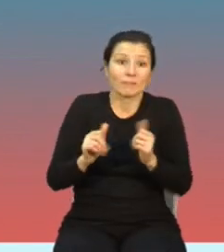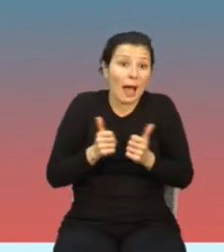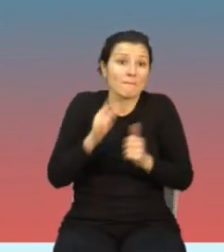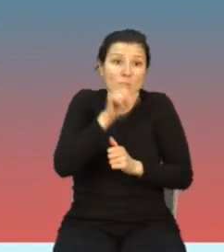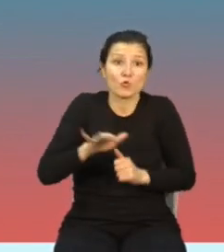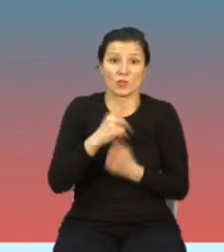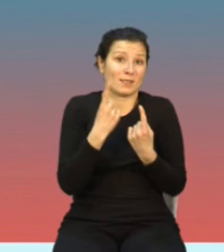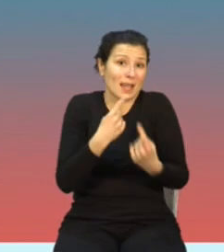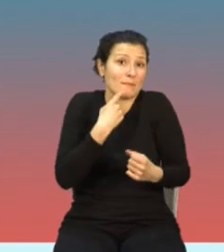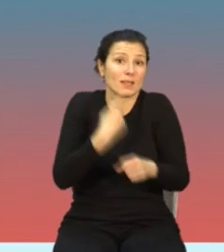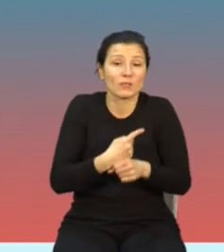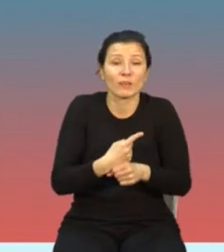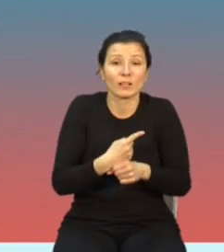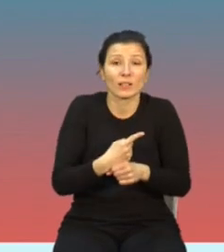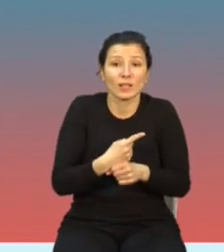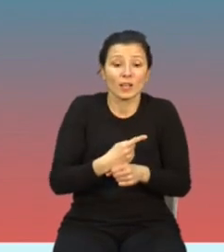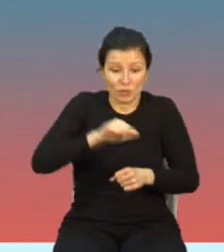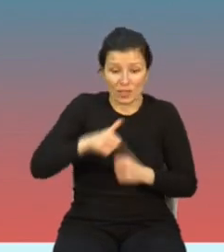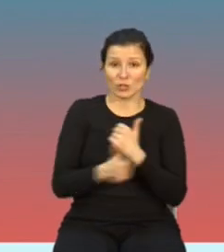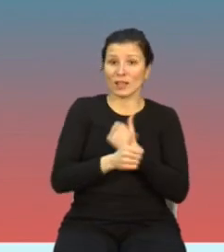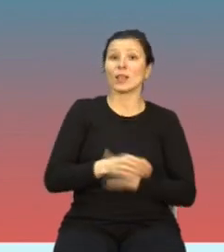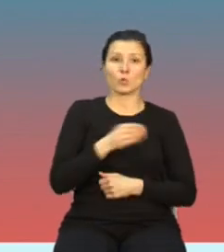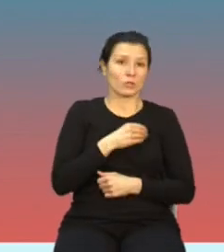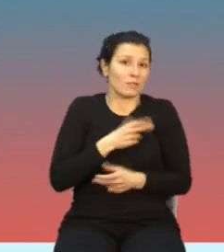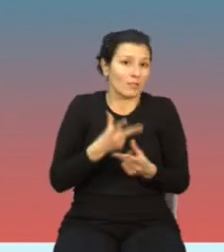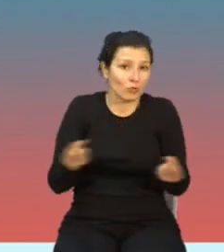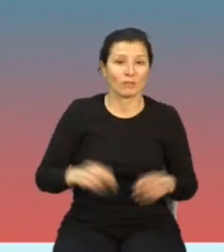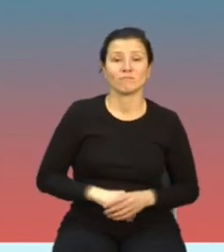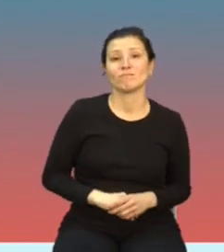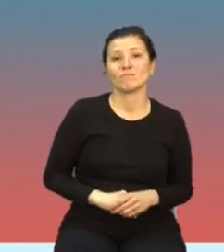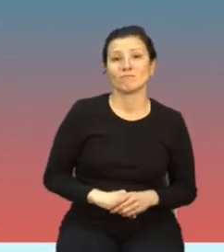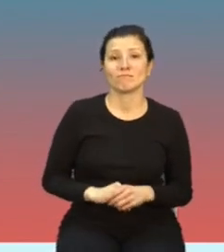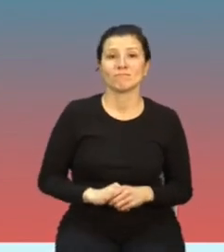sami decydują o tym, czy można naszym danym zaufać, czy też nie.